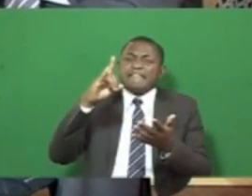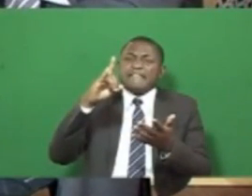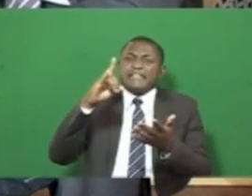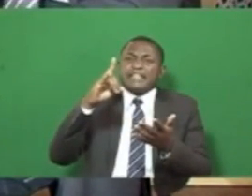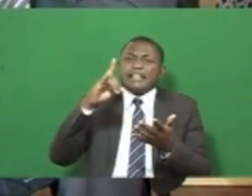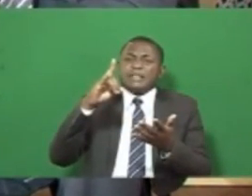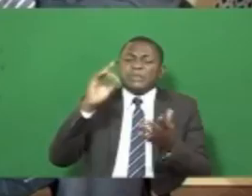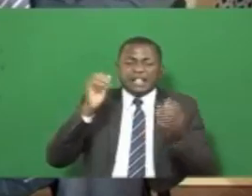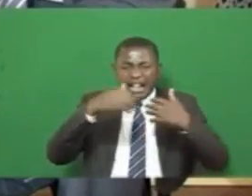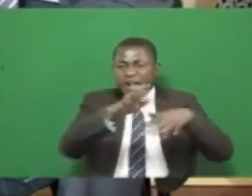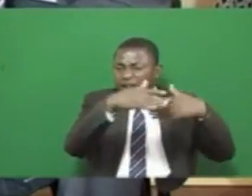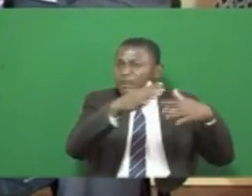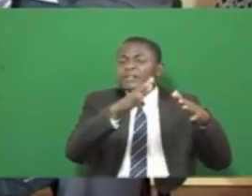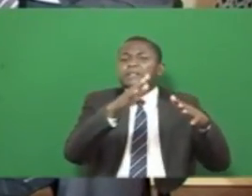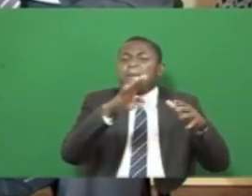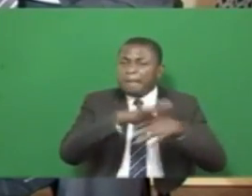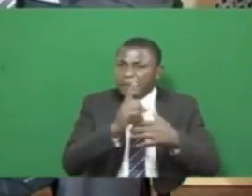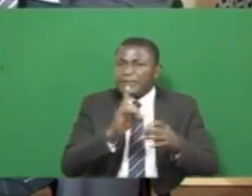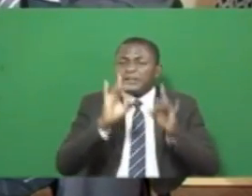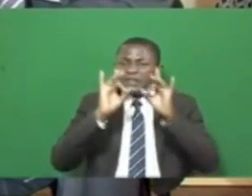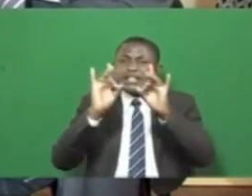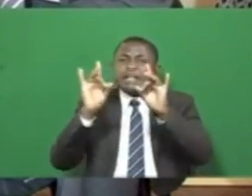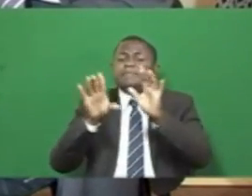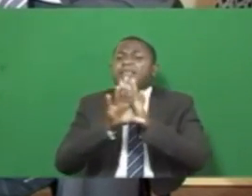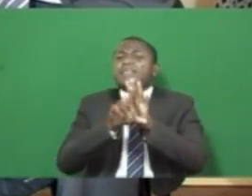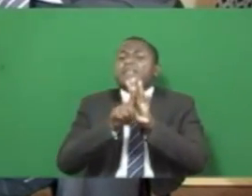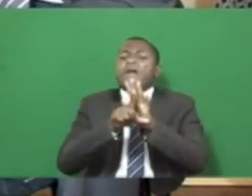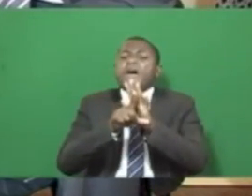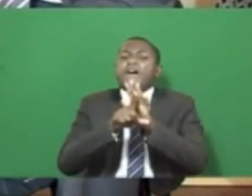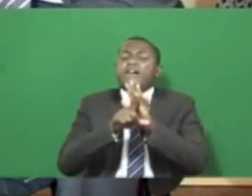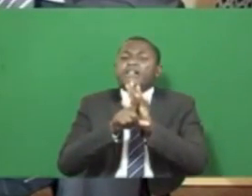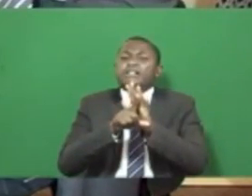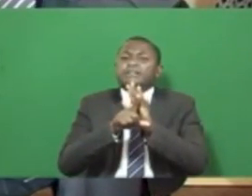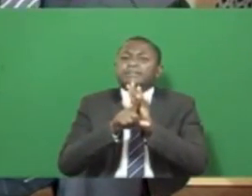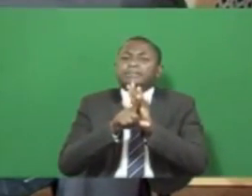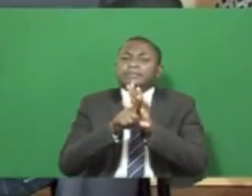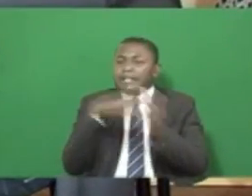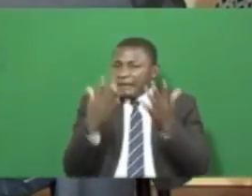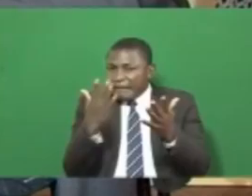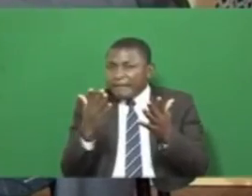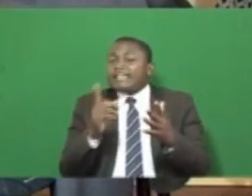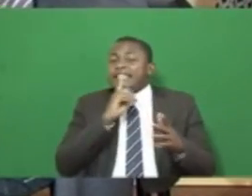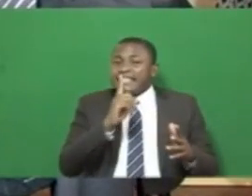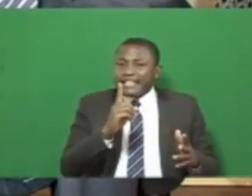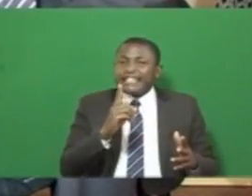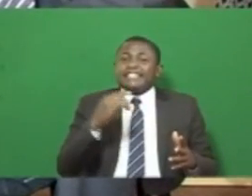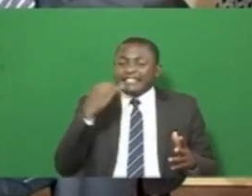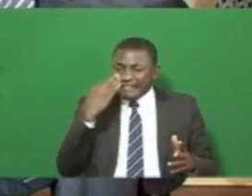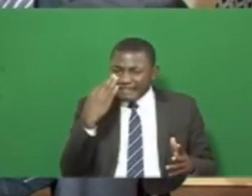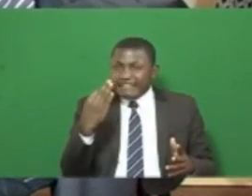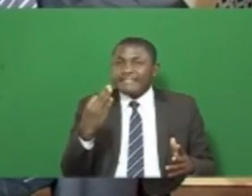bonus. Tomboti chitoriwo chokwadi. Right. I know hangu tachizi. Kuti pobva panzi sabata richiriko